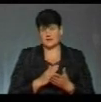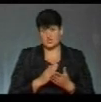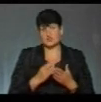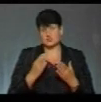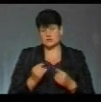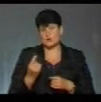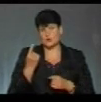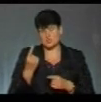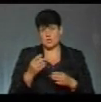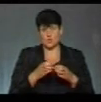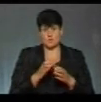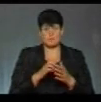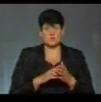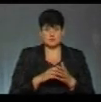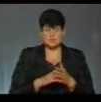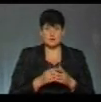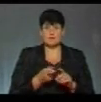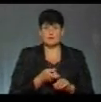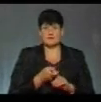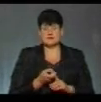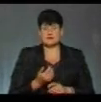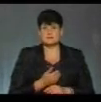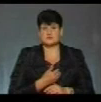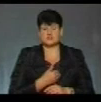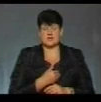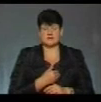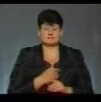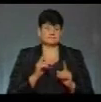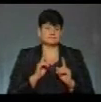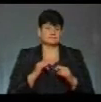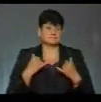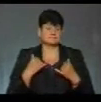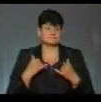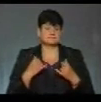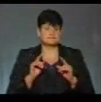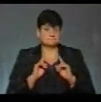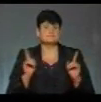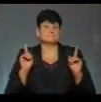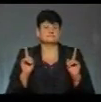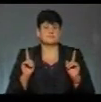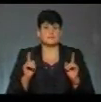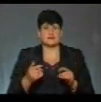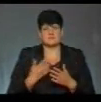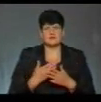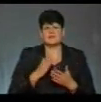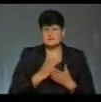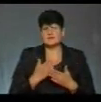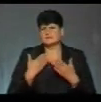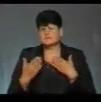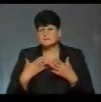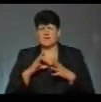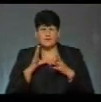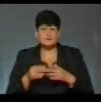ще одна група причин, пов'язані реально з бажанням пригод. Це коли в сім'ї все окей, так, є ніби комунікація, все. Але